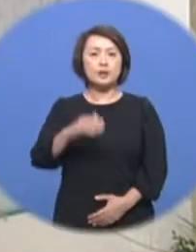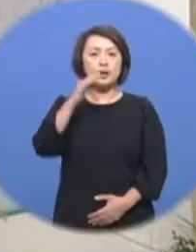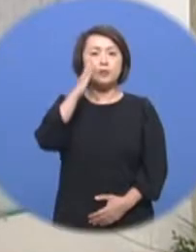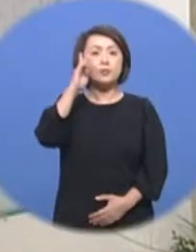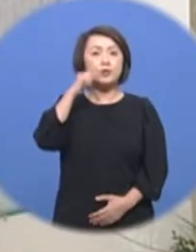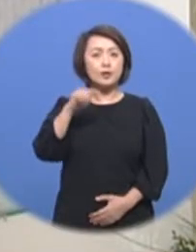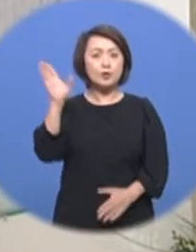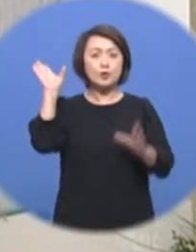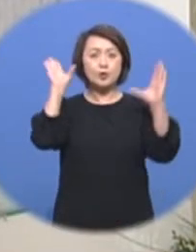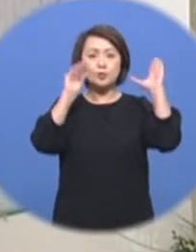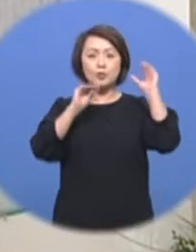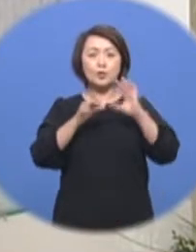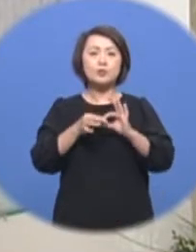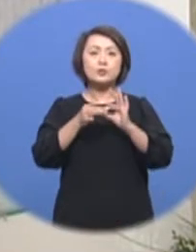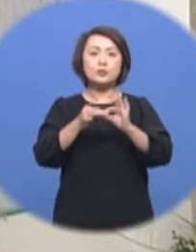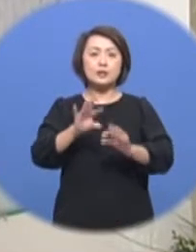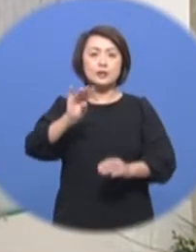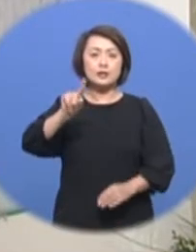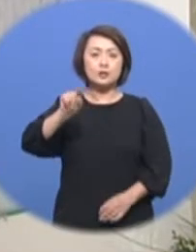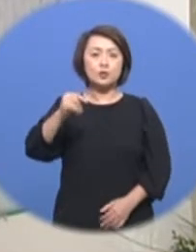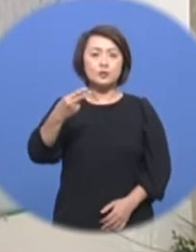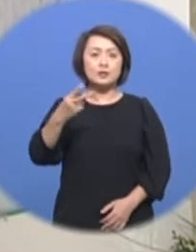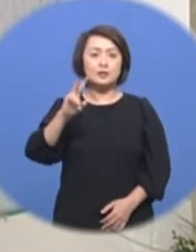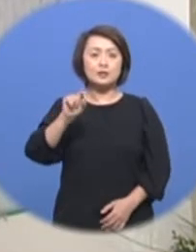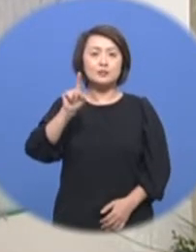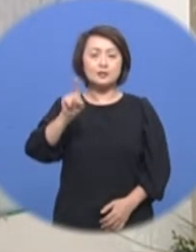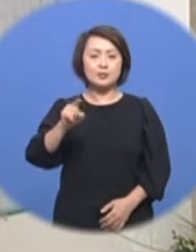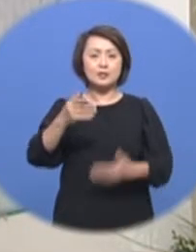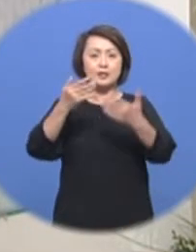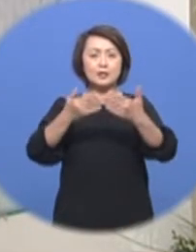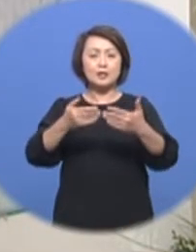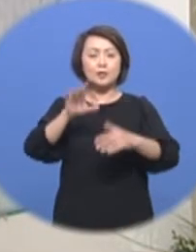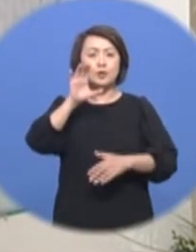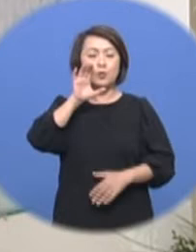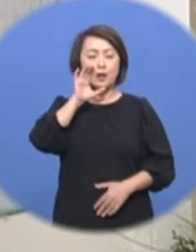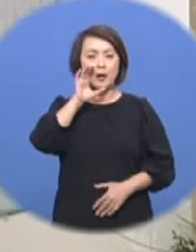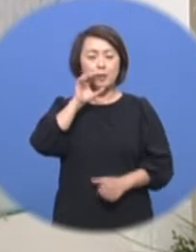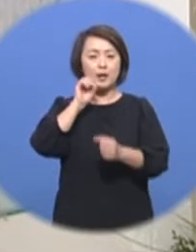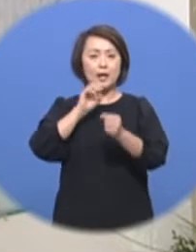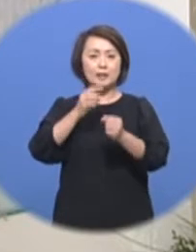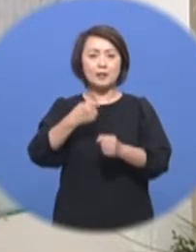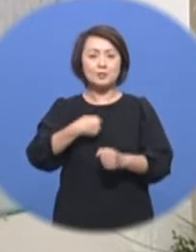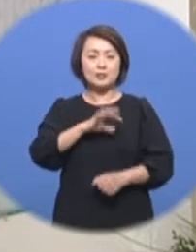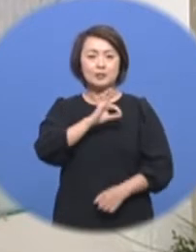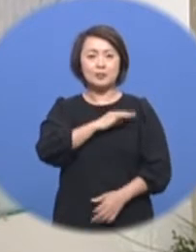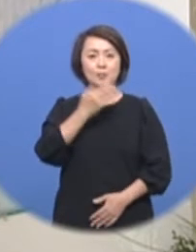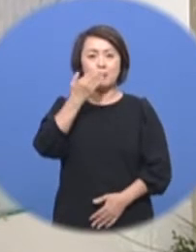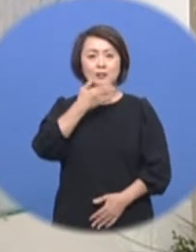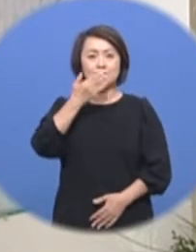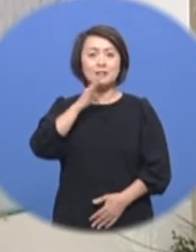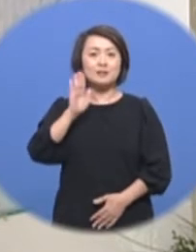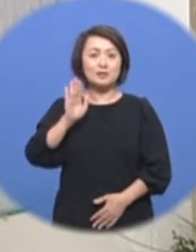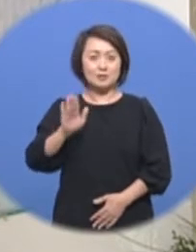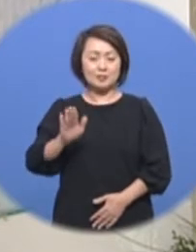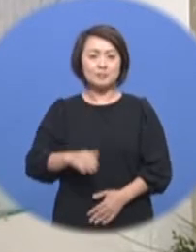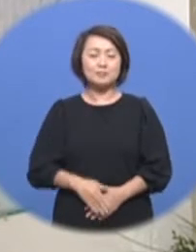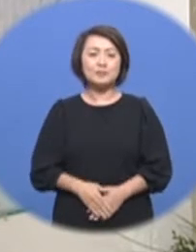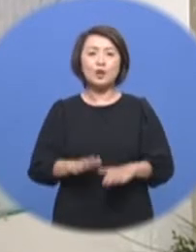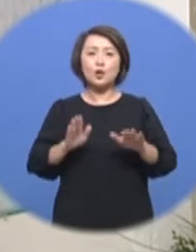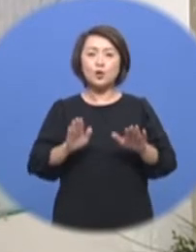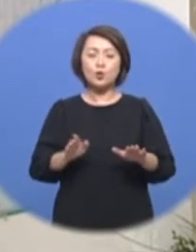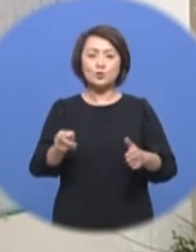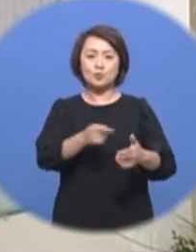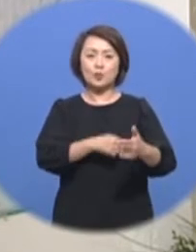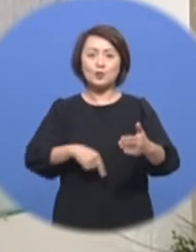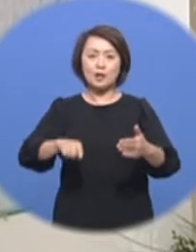和歌山県の情報をお伝えする紀の国21、テレビ和歌山アナウンサーの佐藤瑞穂です。それでは早速今週